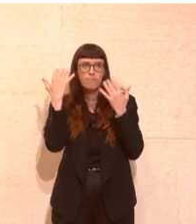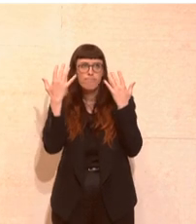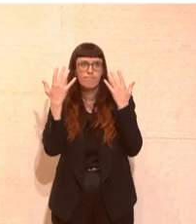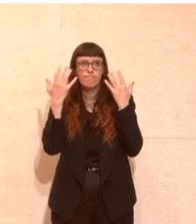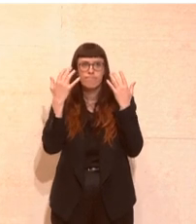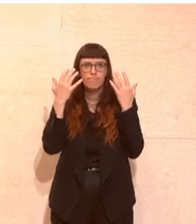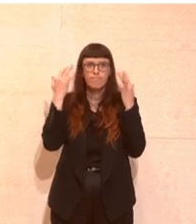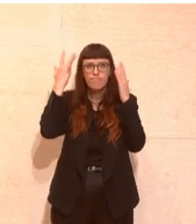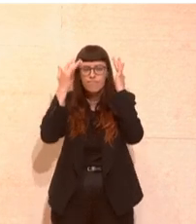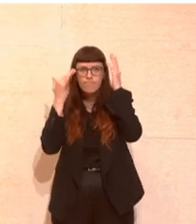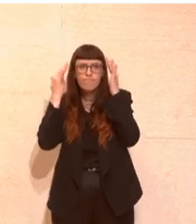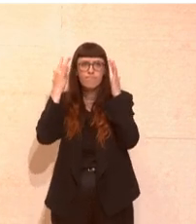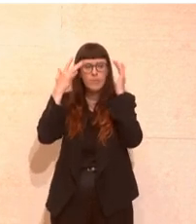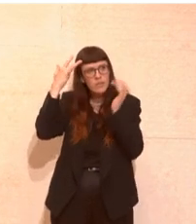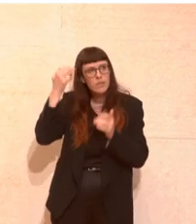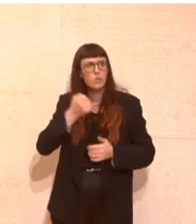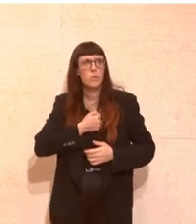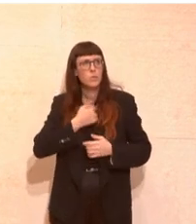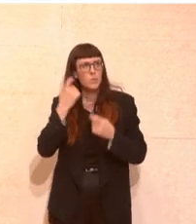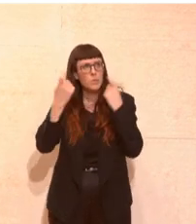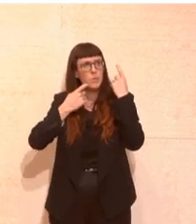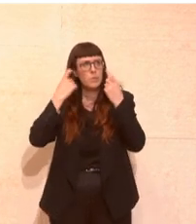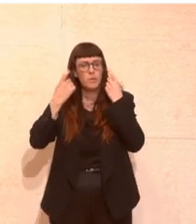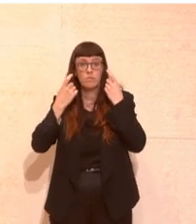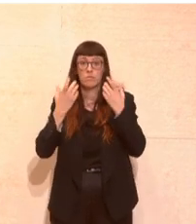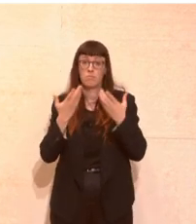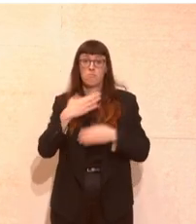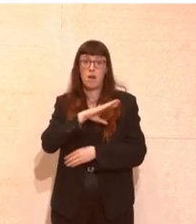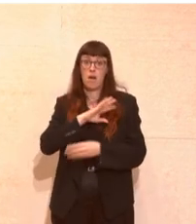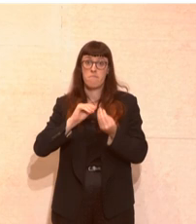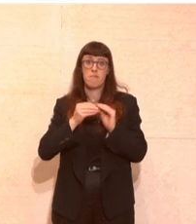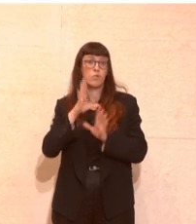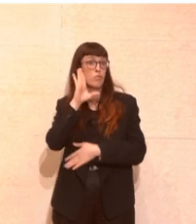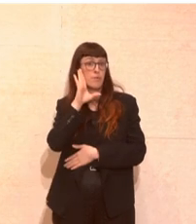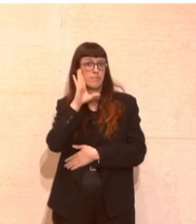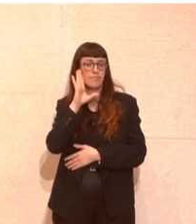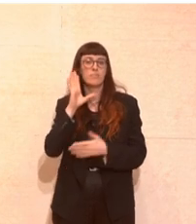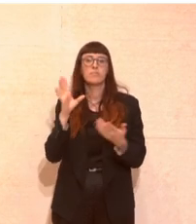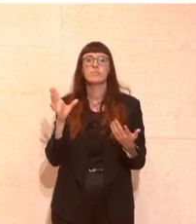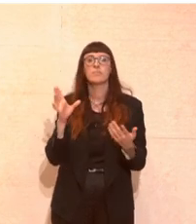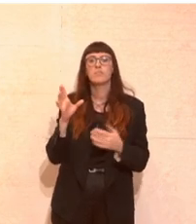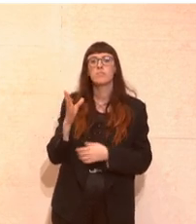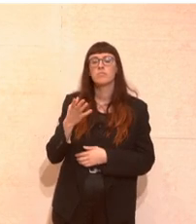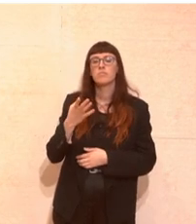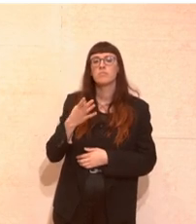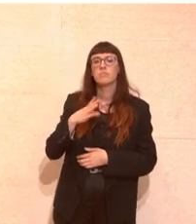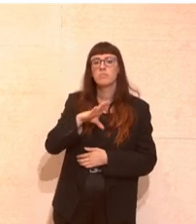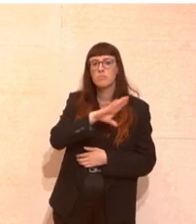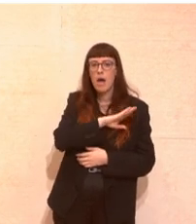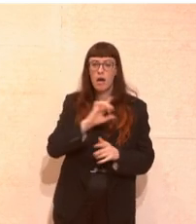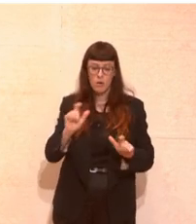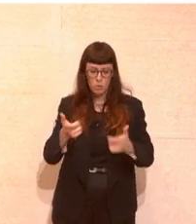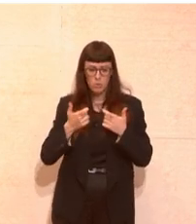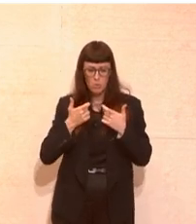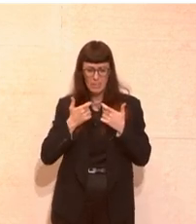suicide quand on a une perte de sommeil d'une heure. Et c'est probablement lié à des phénomènes de désinhibition, on peut moins encore se